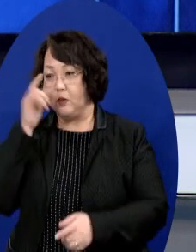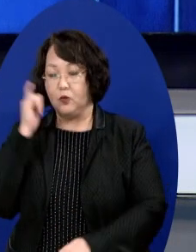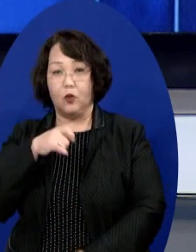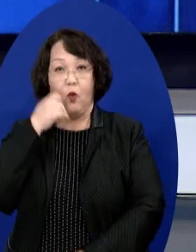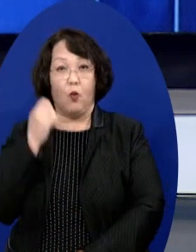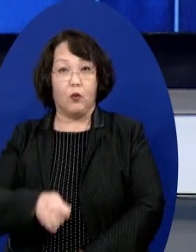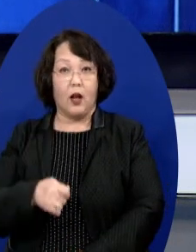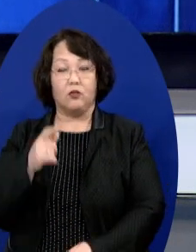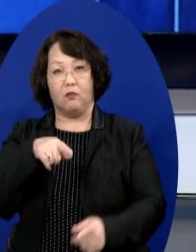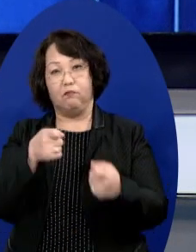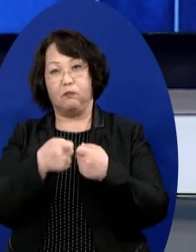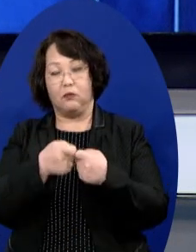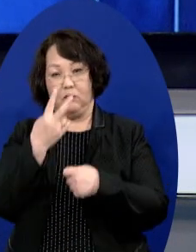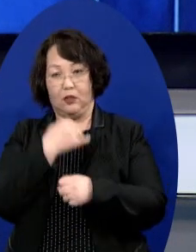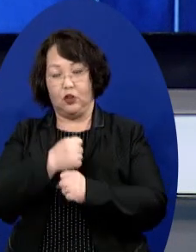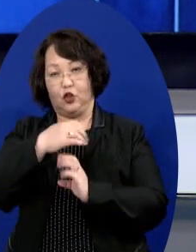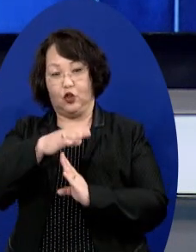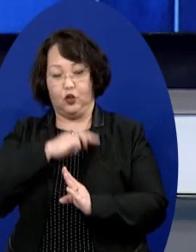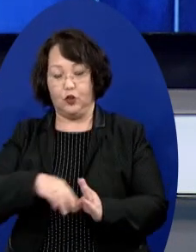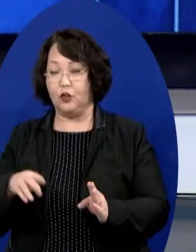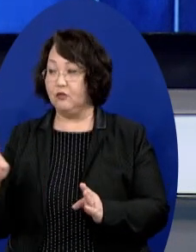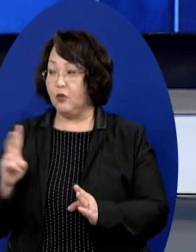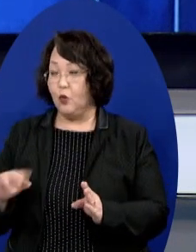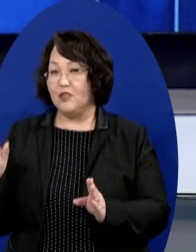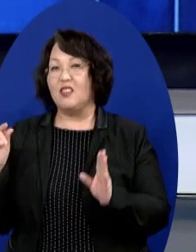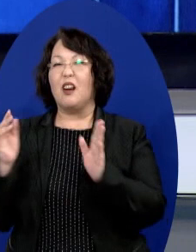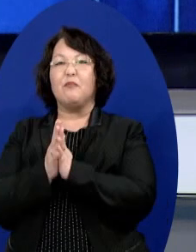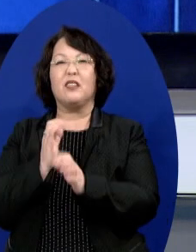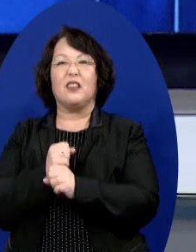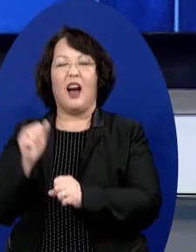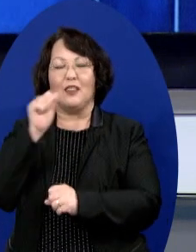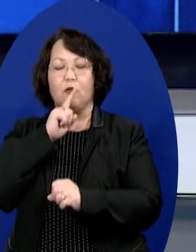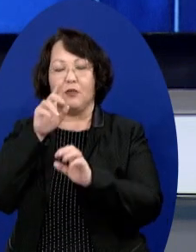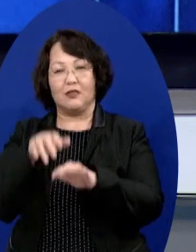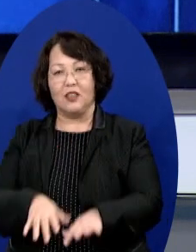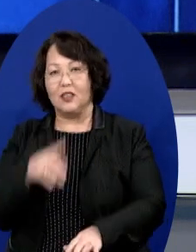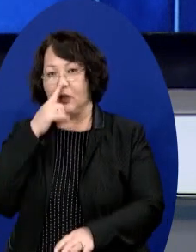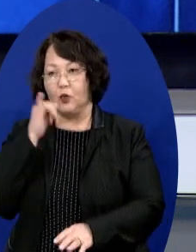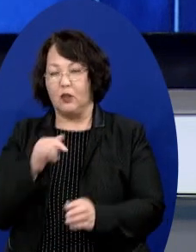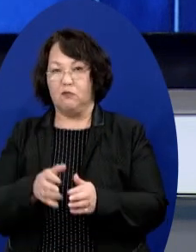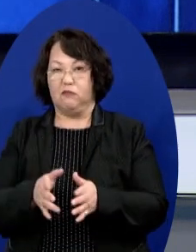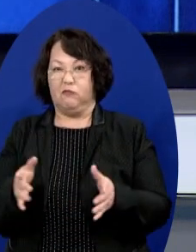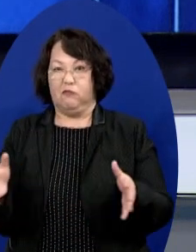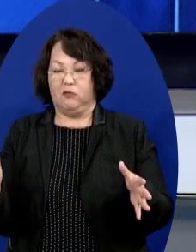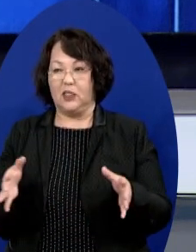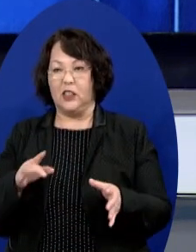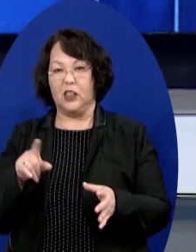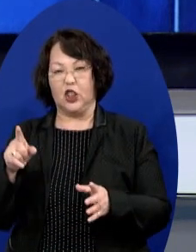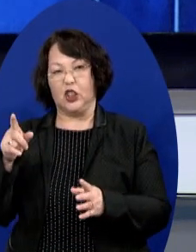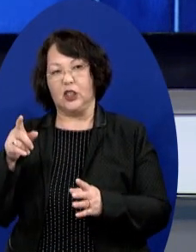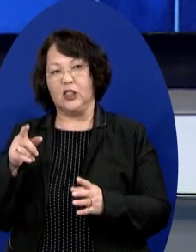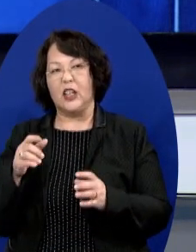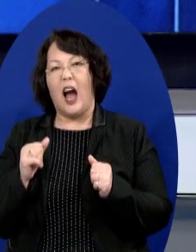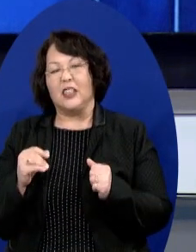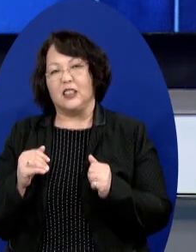цэрэг дайны ажиллагааг зогсоохот хэрхэн хамтрах вэ? За Аз Номхондлан бүс нутагт Хятадын өргөжин тэлэлттэй хэрхэн тэмцэх вэ гэдэгт чиглэх юм байна.